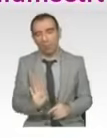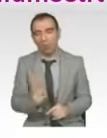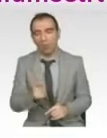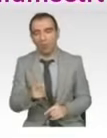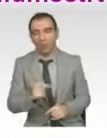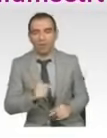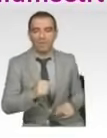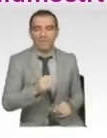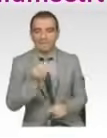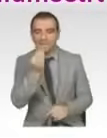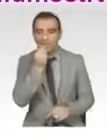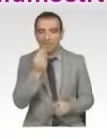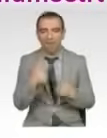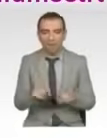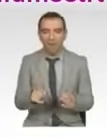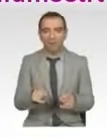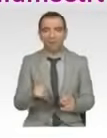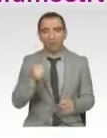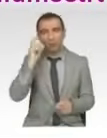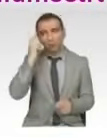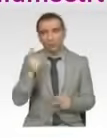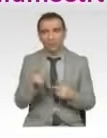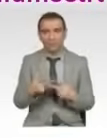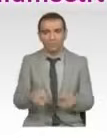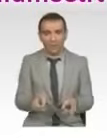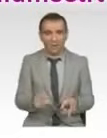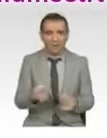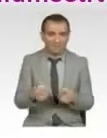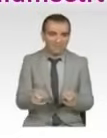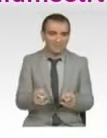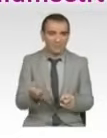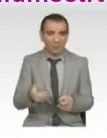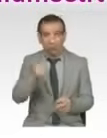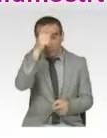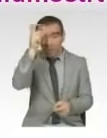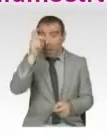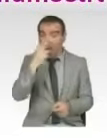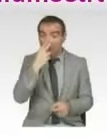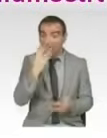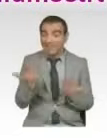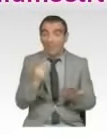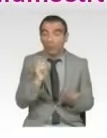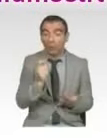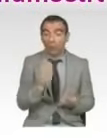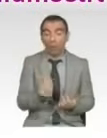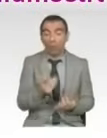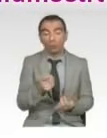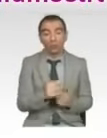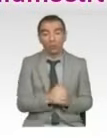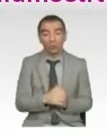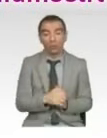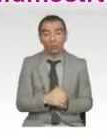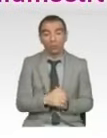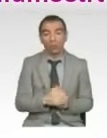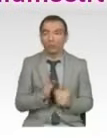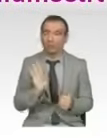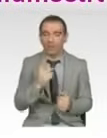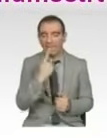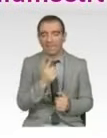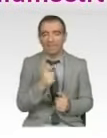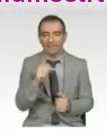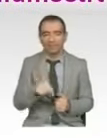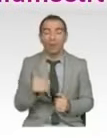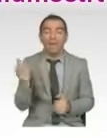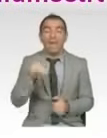Ama yemekleri farklı, kültürü farklı. Nasıl alıştın Türkiye'ye? Ne zorladı seni? Ya şöyle diyeyim, mesela